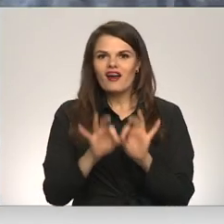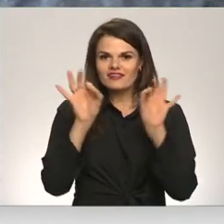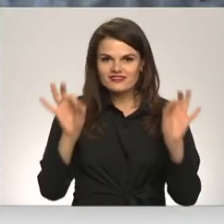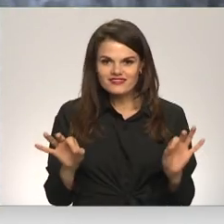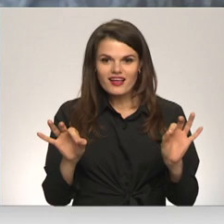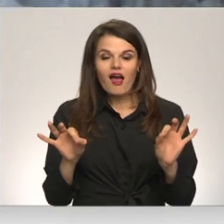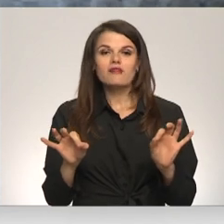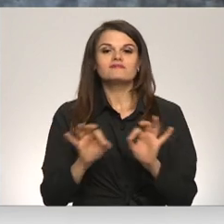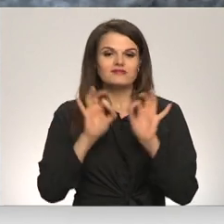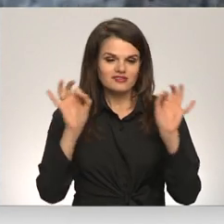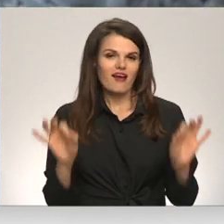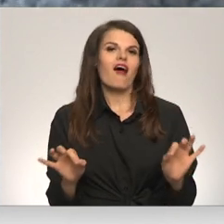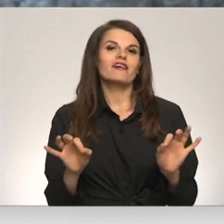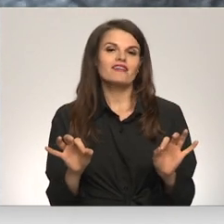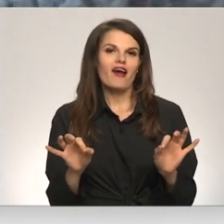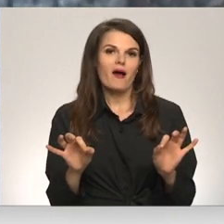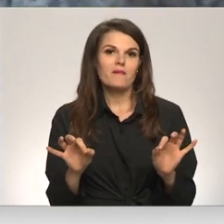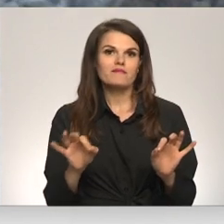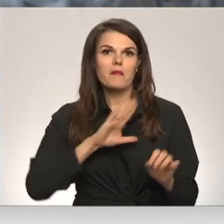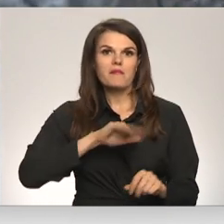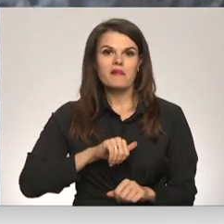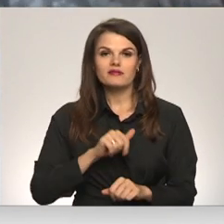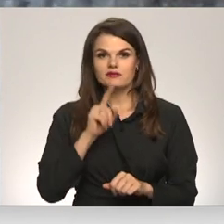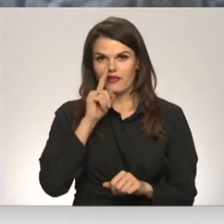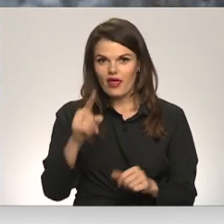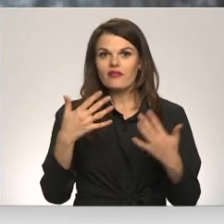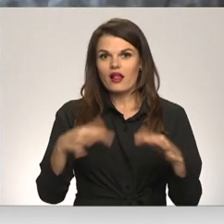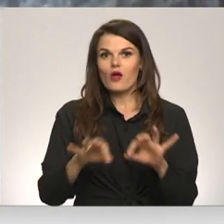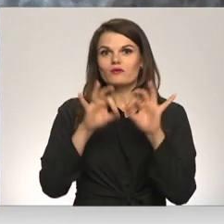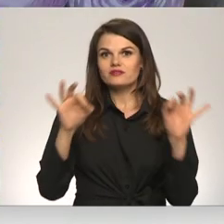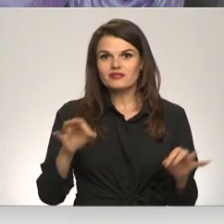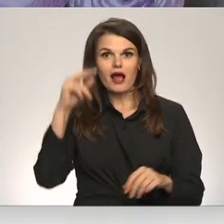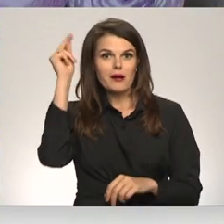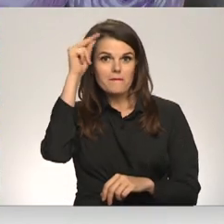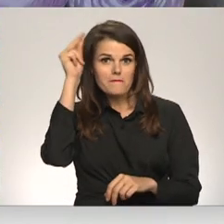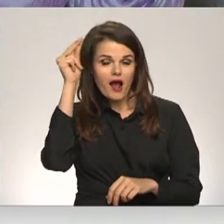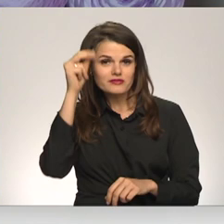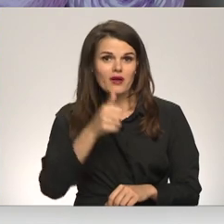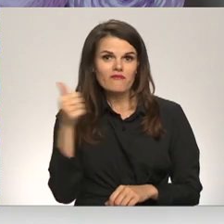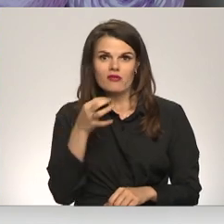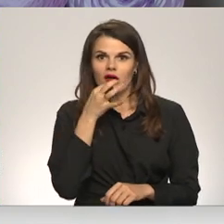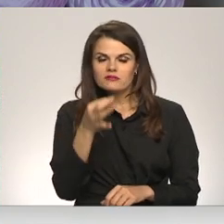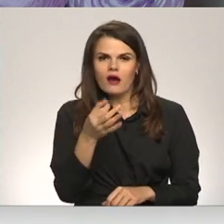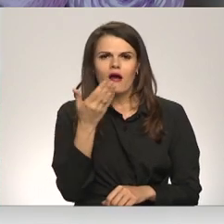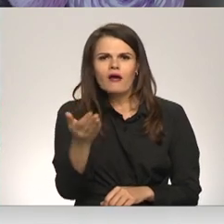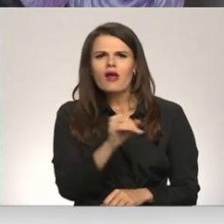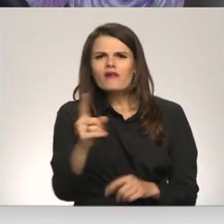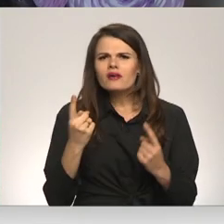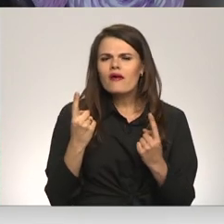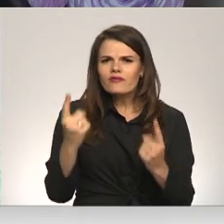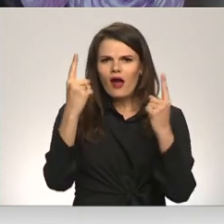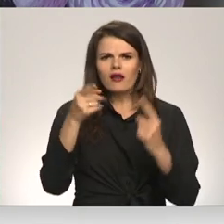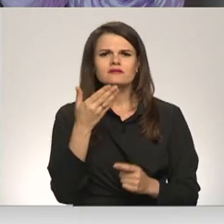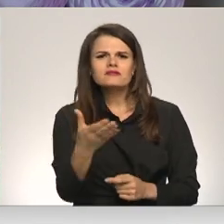Un sākam mēs pēc nedēļas jau sākam mācības un viņa saka, tev ir talants, tev vajag mācīt arī